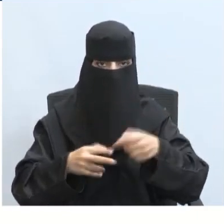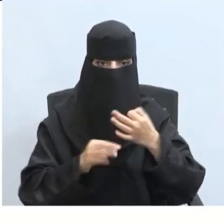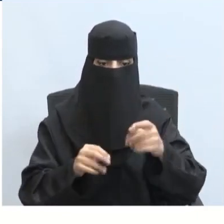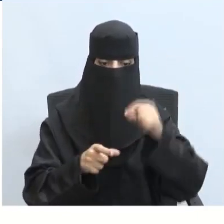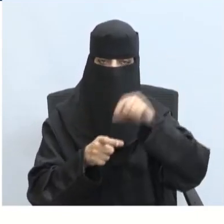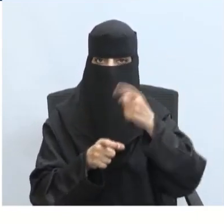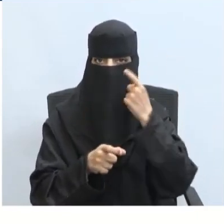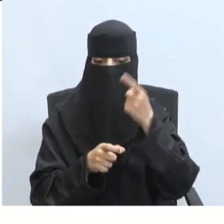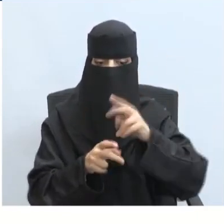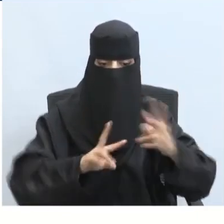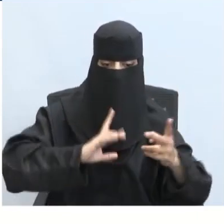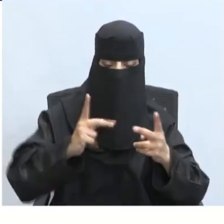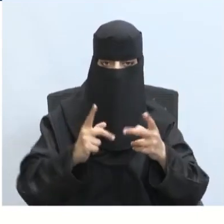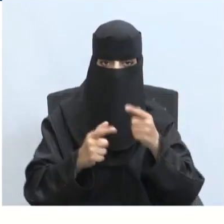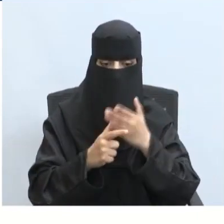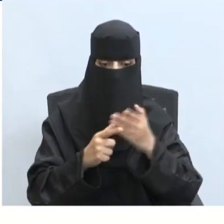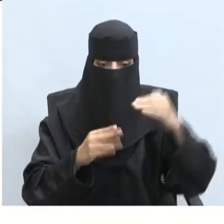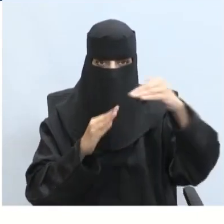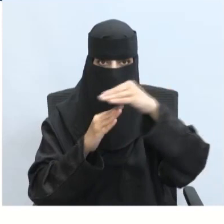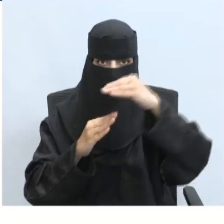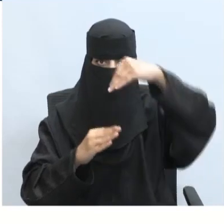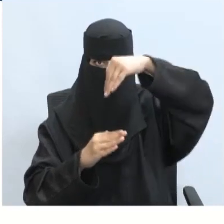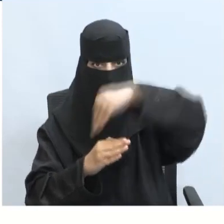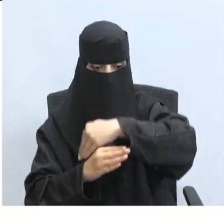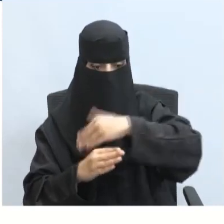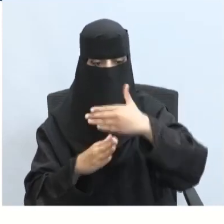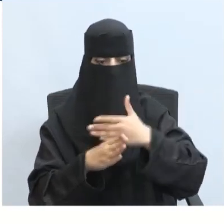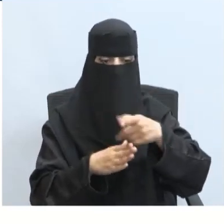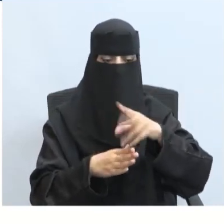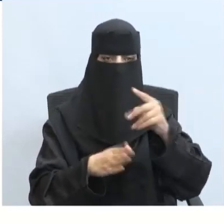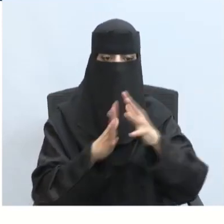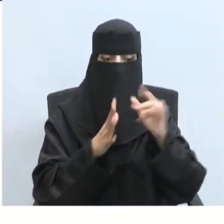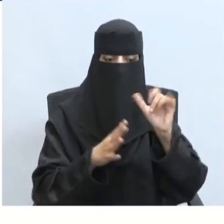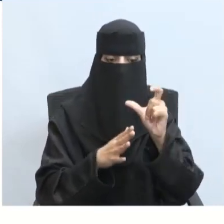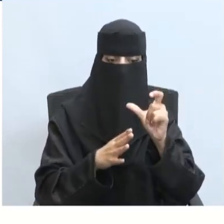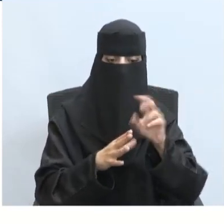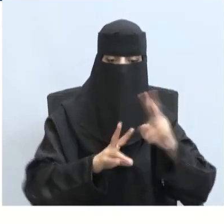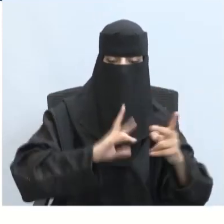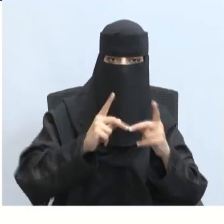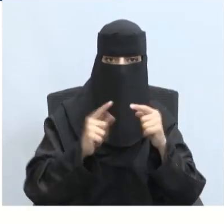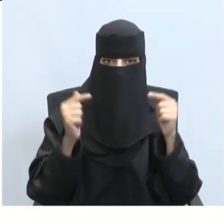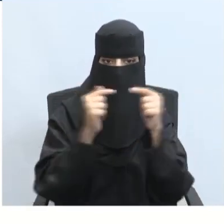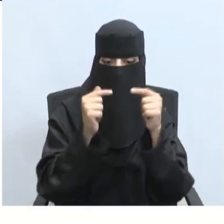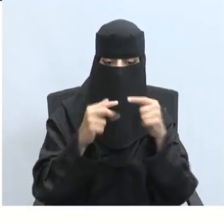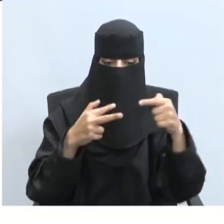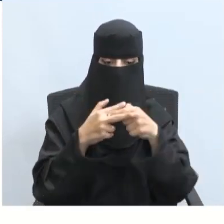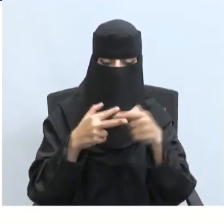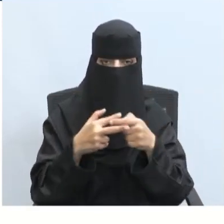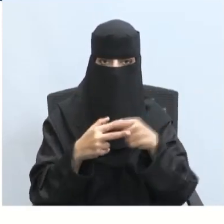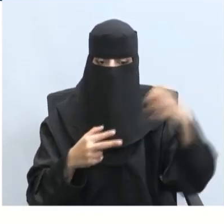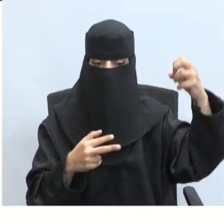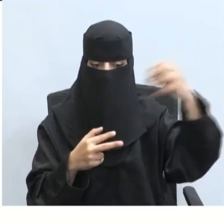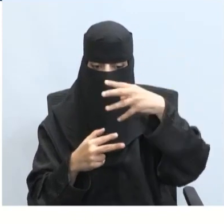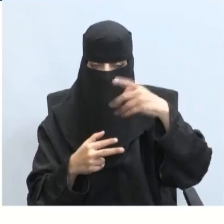احسنت لان الفرق بين معامل انكسار الهواء والقرنيه اكبر من اي فرق تواجهه اشعه الضوء